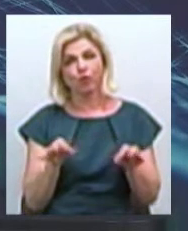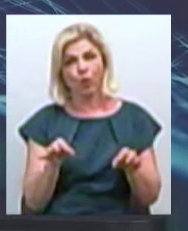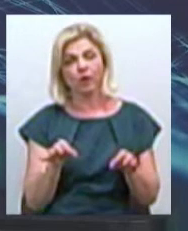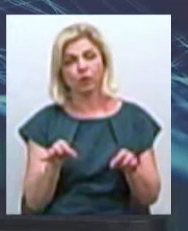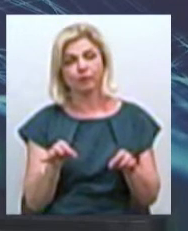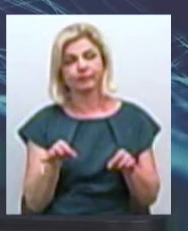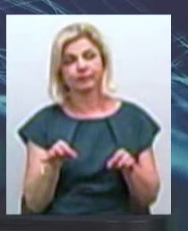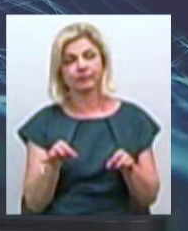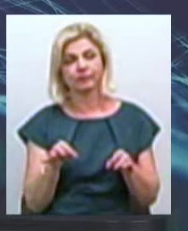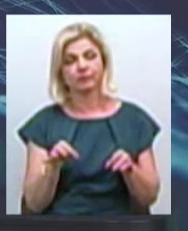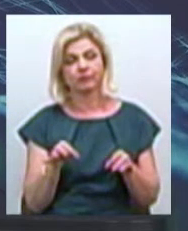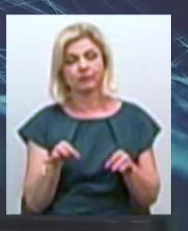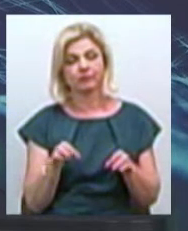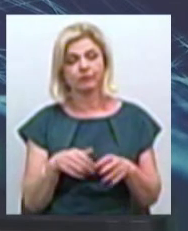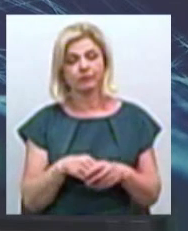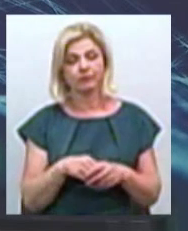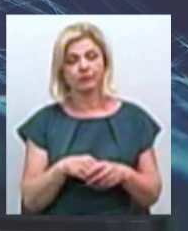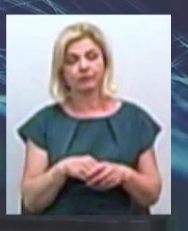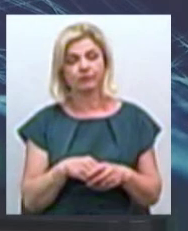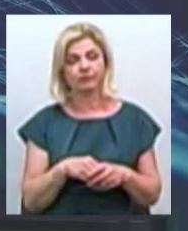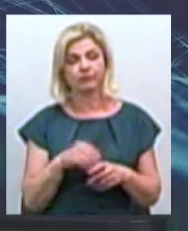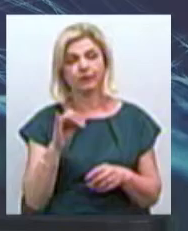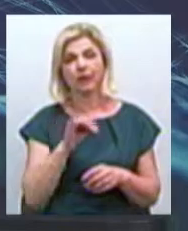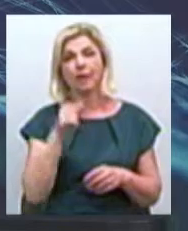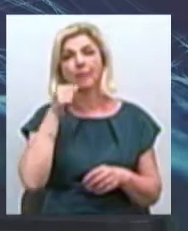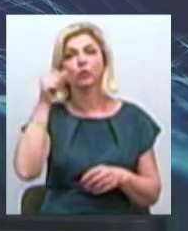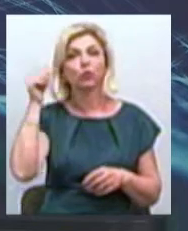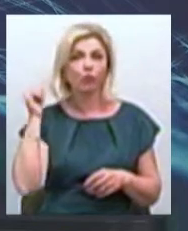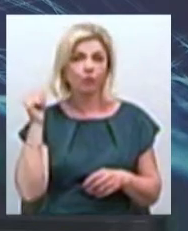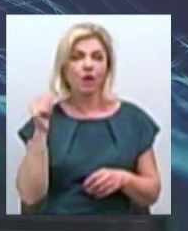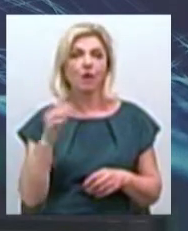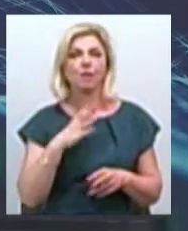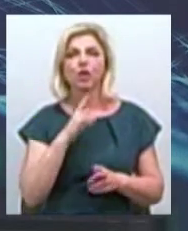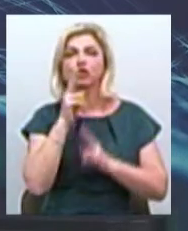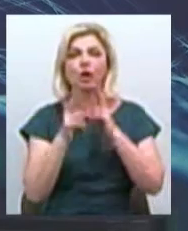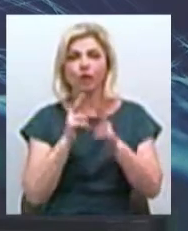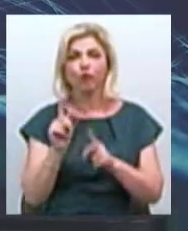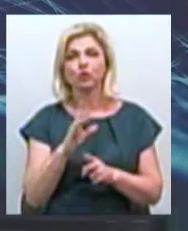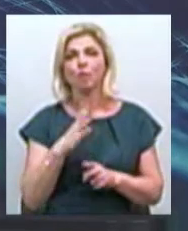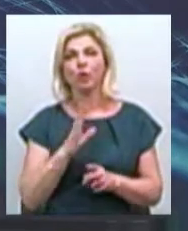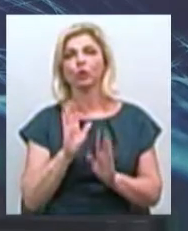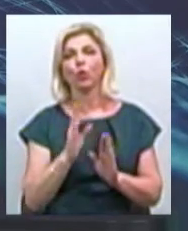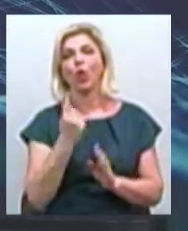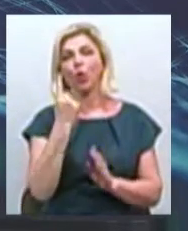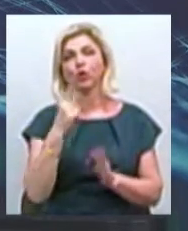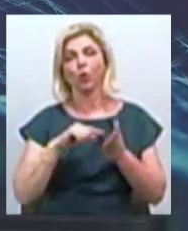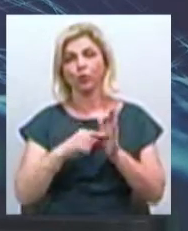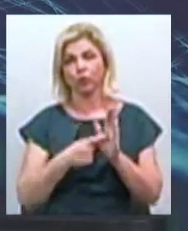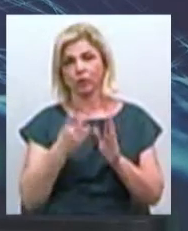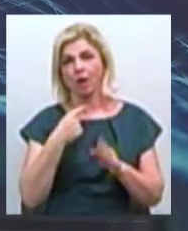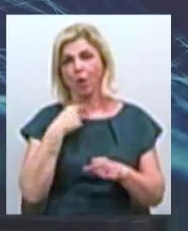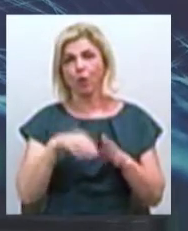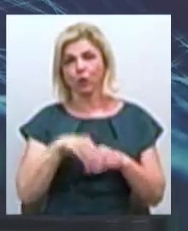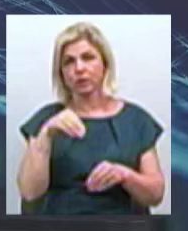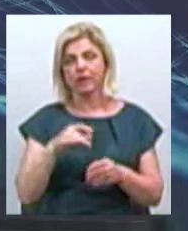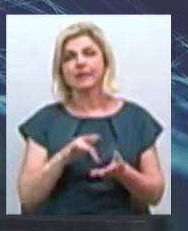у нас тепер і в минулому році було нарікання, що був тільки один пункт для голосування, це в центрі